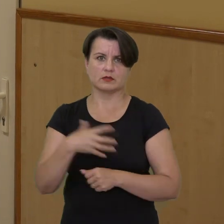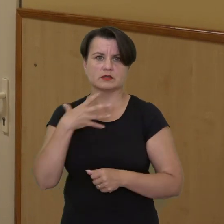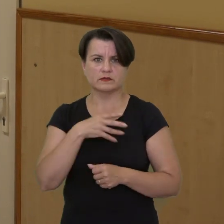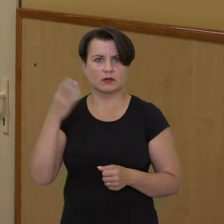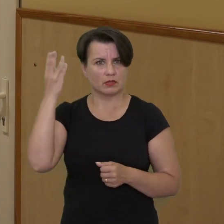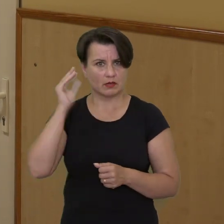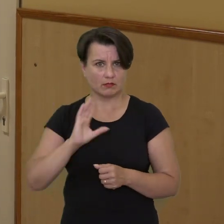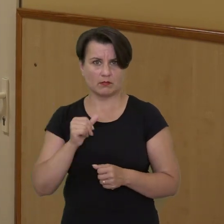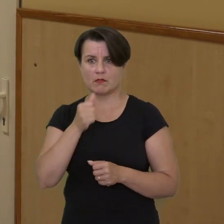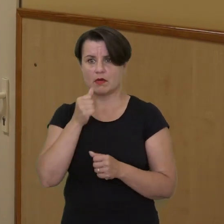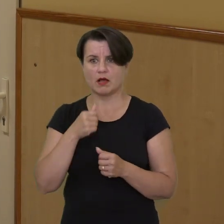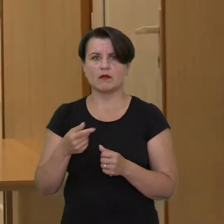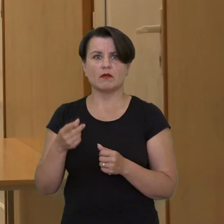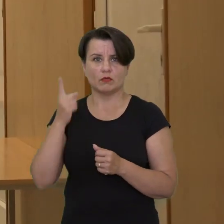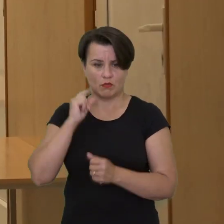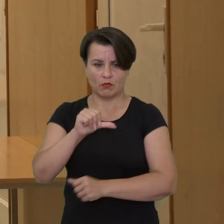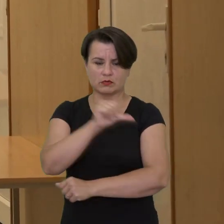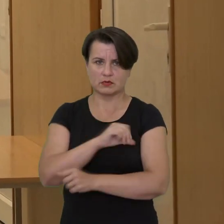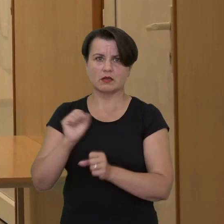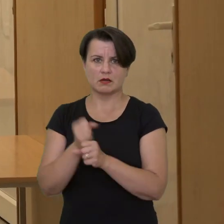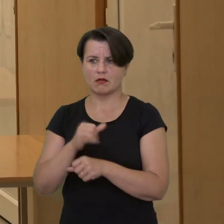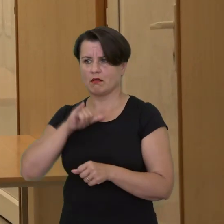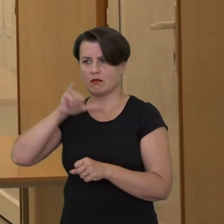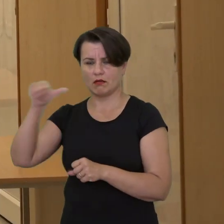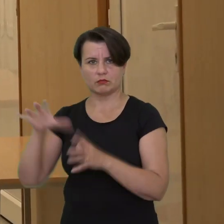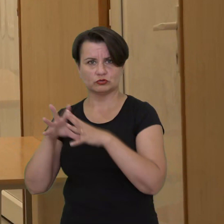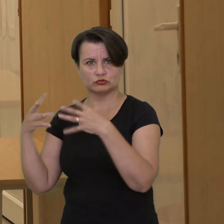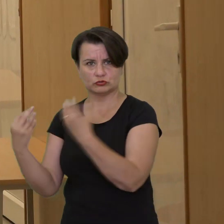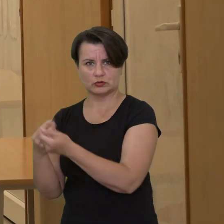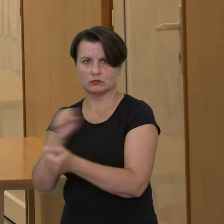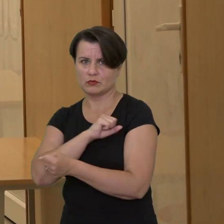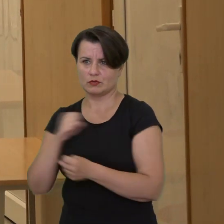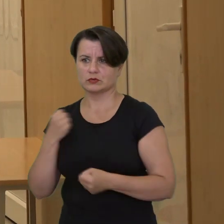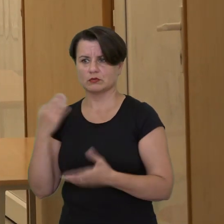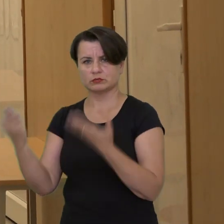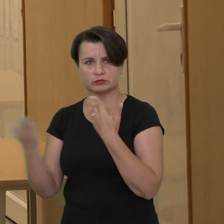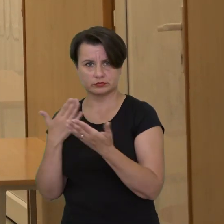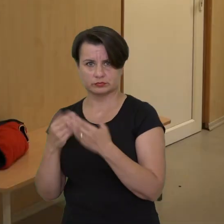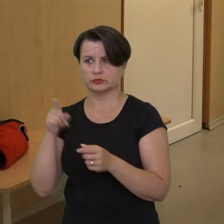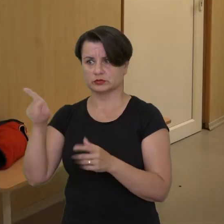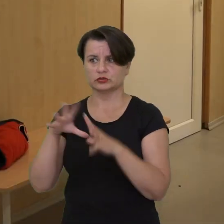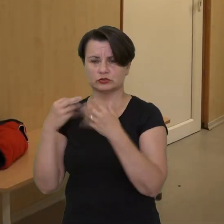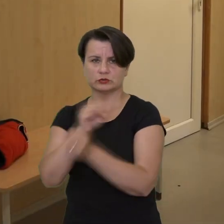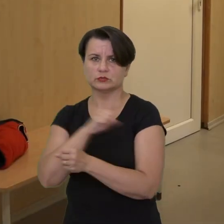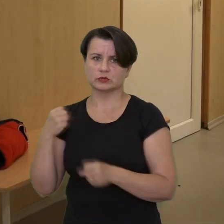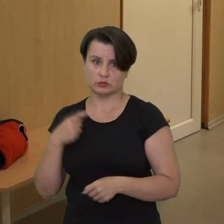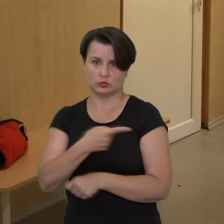yra naudinga, tik nereiktų pamiršti, kad prieš bet kokį skiepą visgi reikėtų pasitarti su savo šeimos gydytoju. Jisai jūs